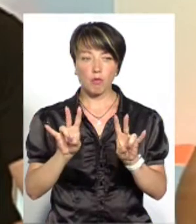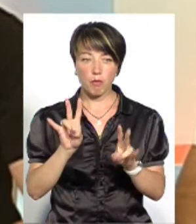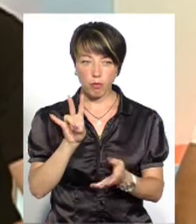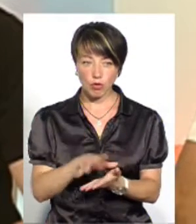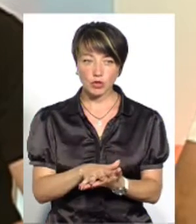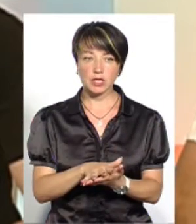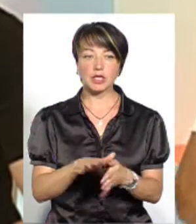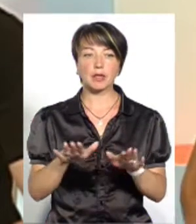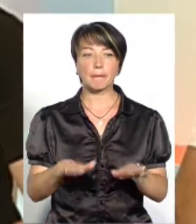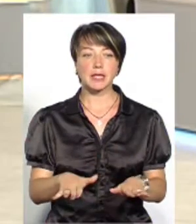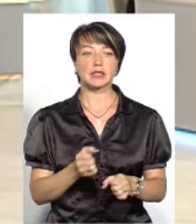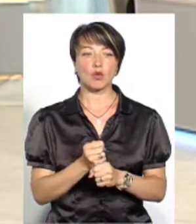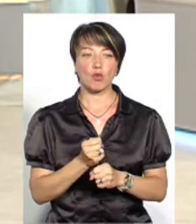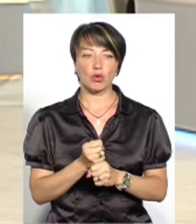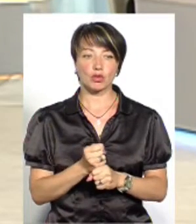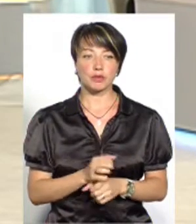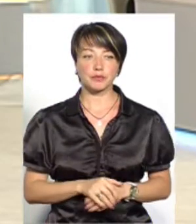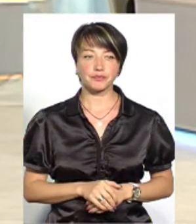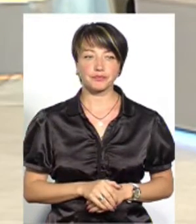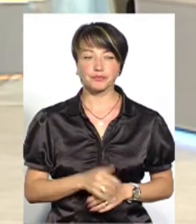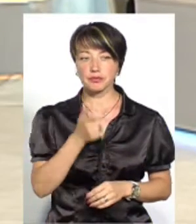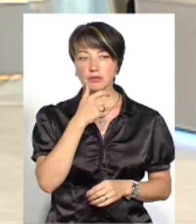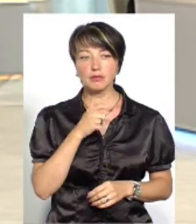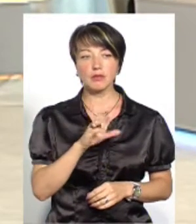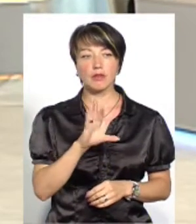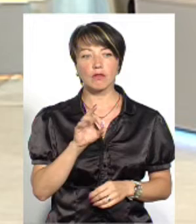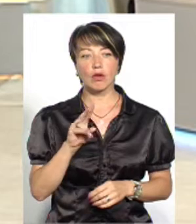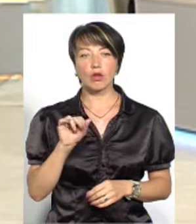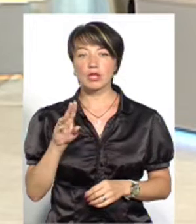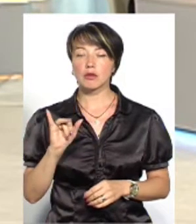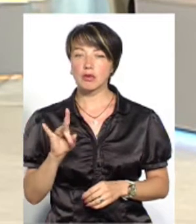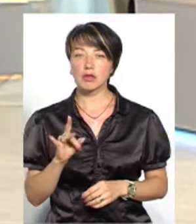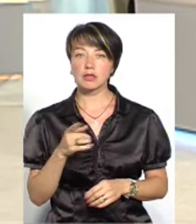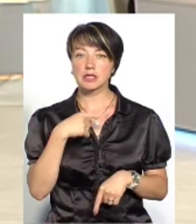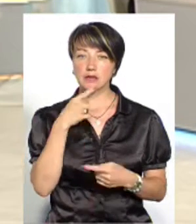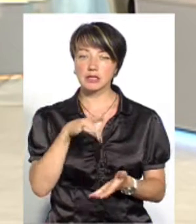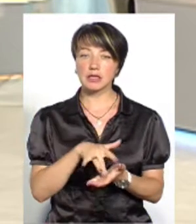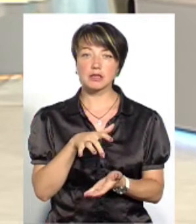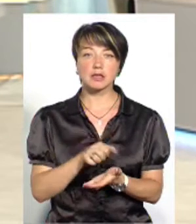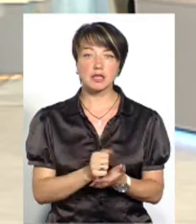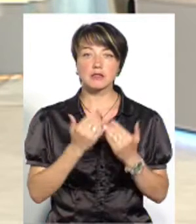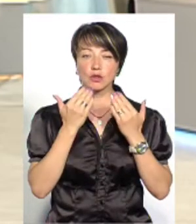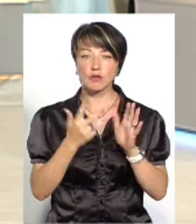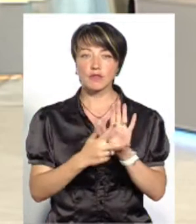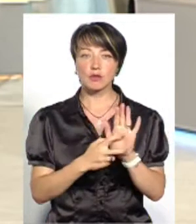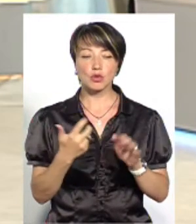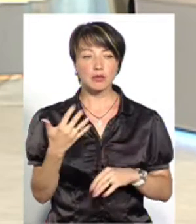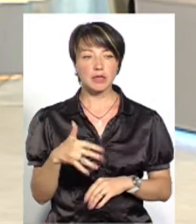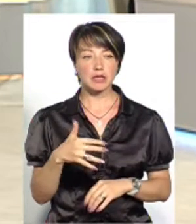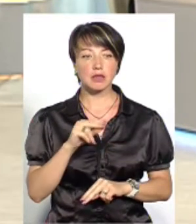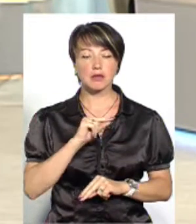працевлаштування у того роботодавця. Пане Володимире, пан Сергій сказав, що до центру зайнятості звернулося